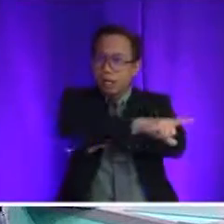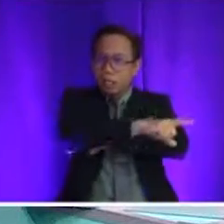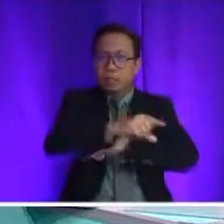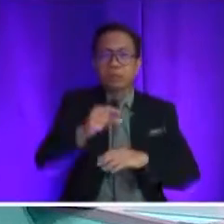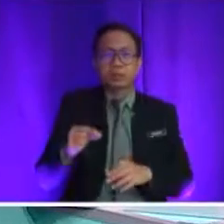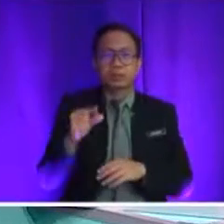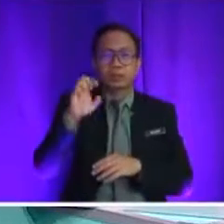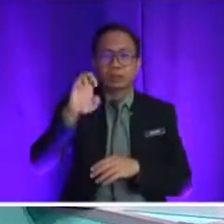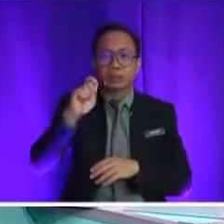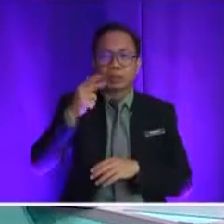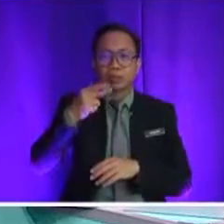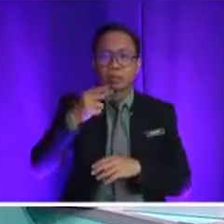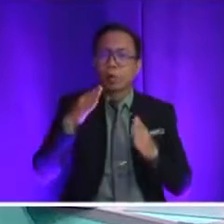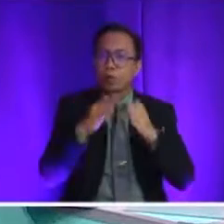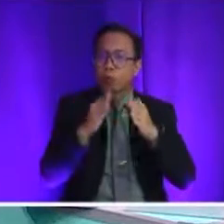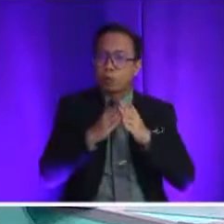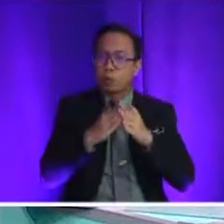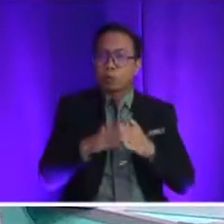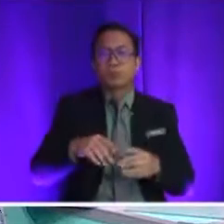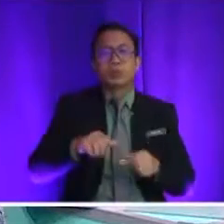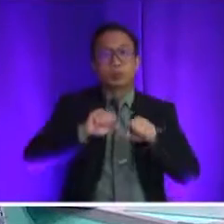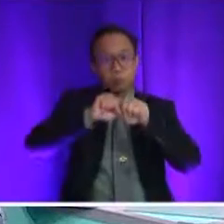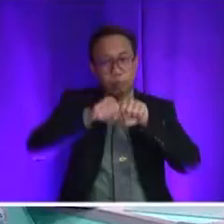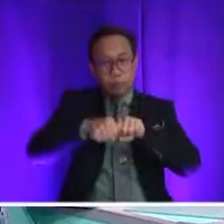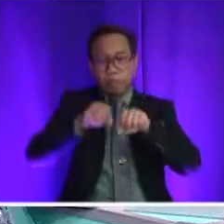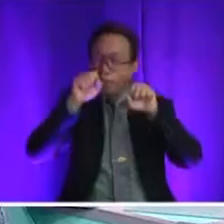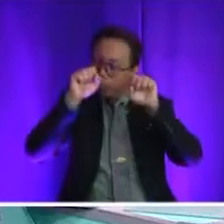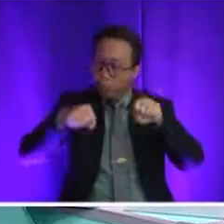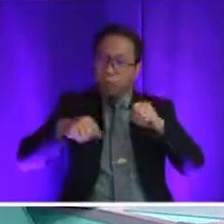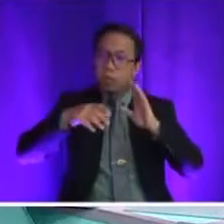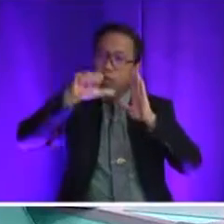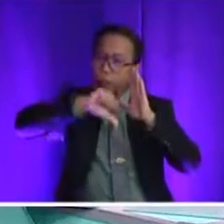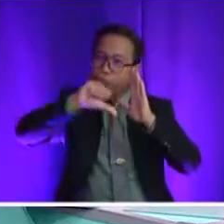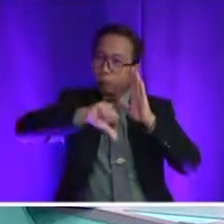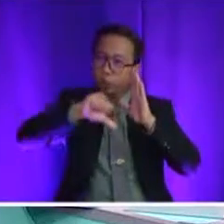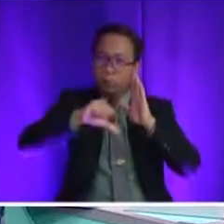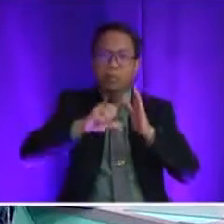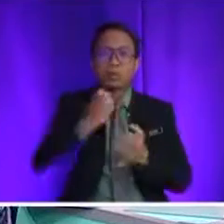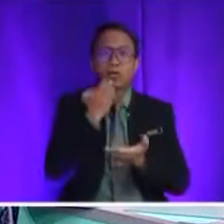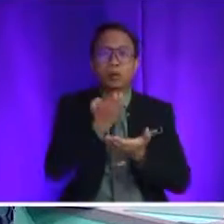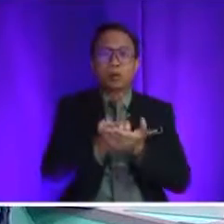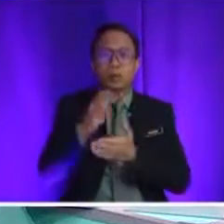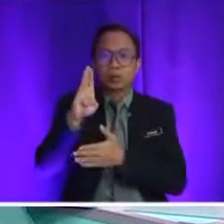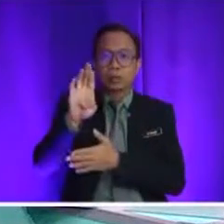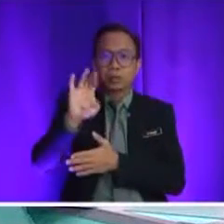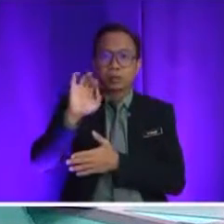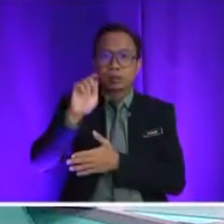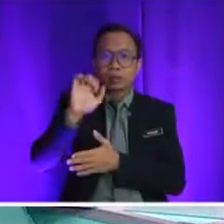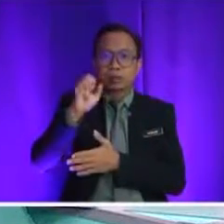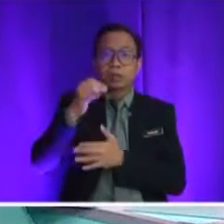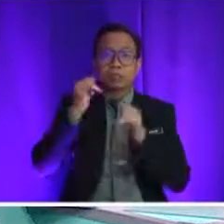rumah kongsi dan Estate supaya dapat melumpuhkan ekonomi British sebelum kita tengok